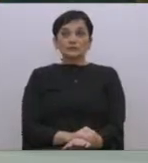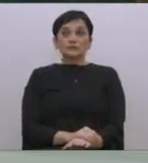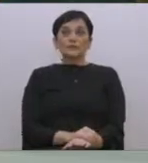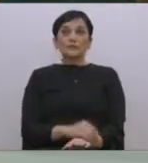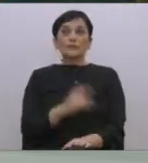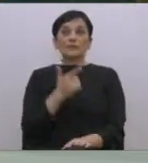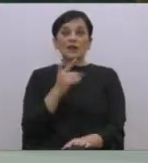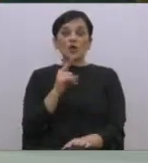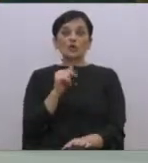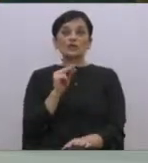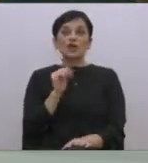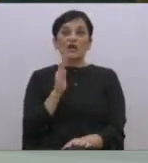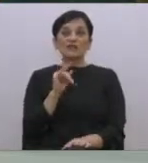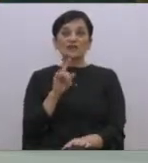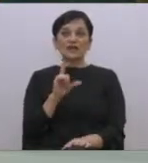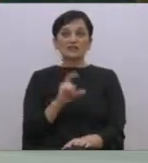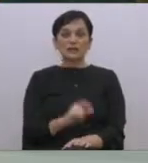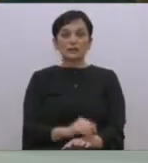Gheorghe Chapetadze.